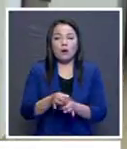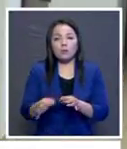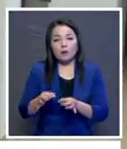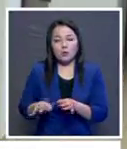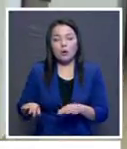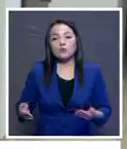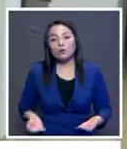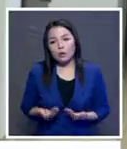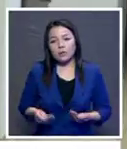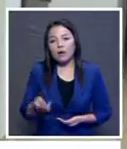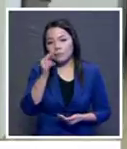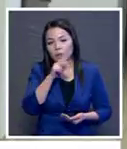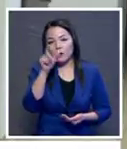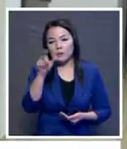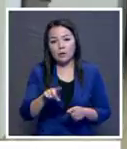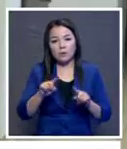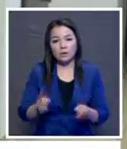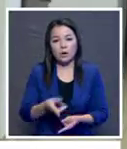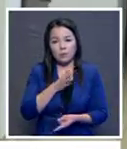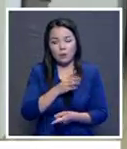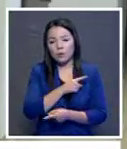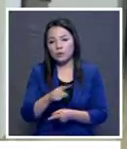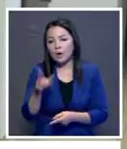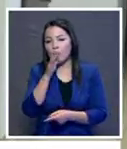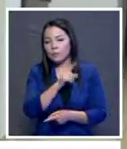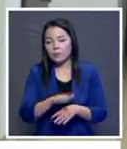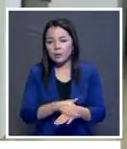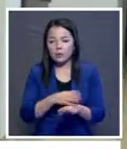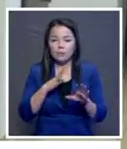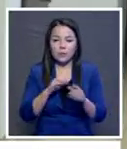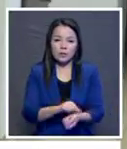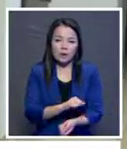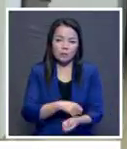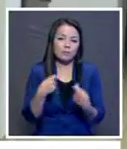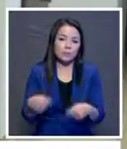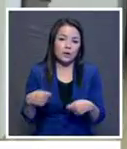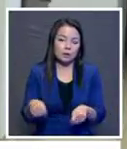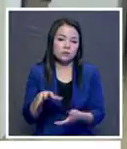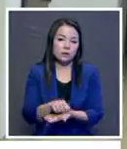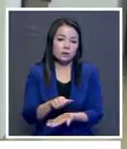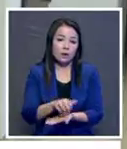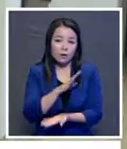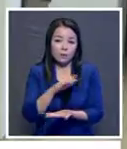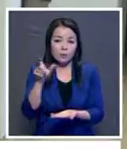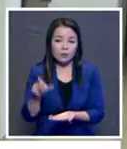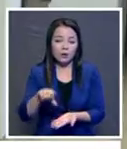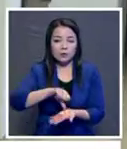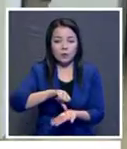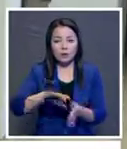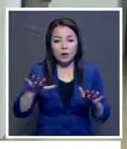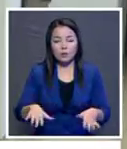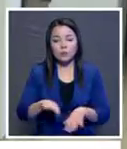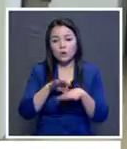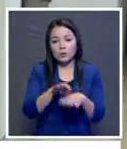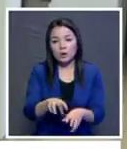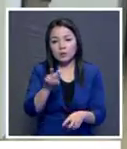бірінің тұрғыны қамауға алынған болатын. Ол ұзақ уақыт бойы заңсыз түрде марихуана сатумен айналысқан. Күдіктінің тұрғылықты жерінде